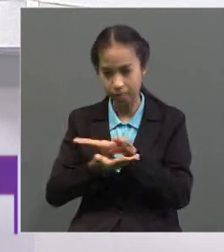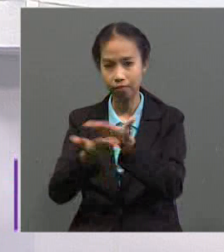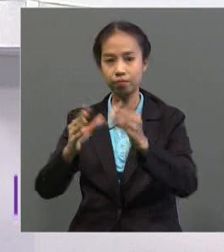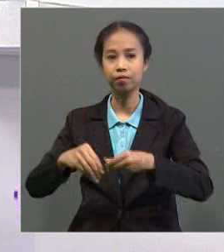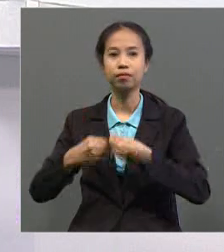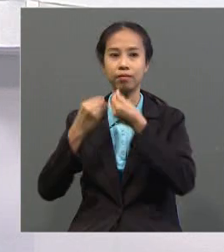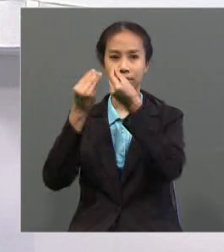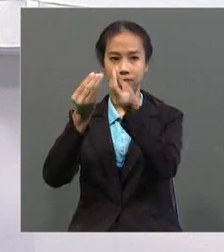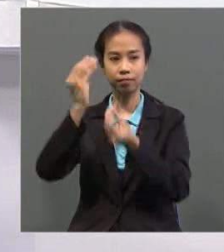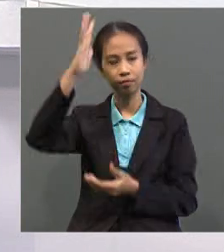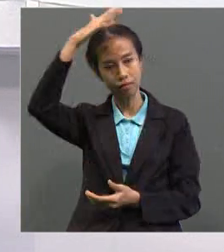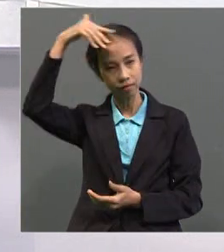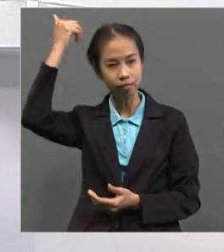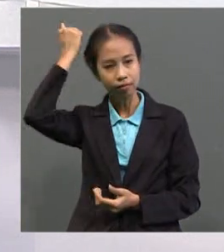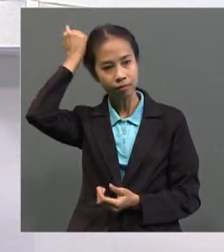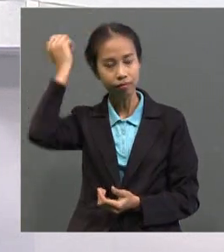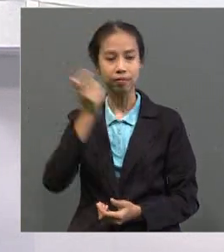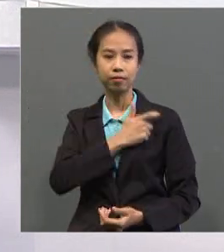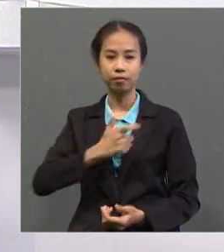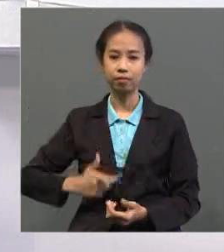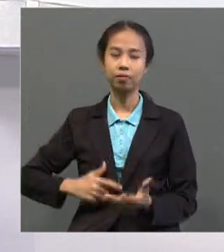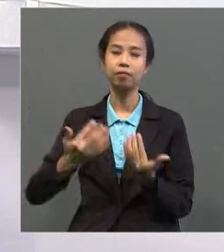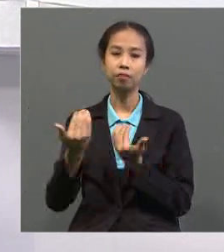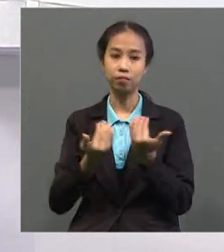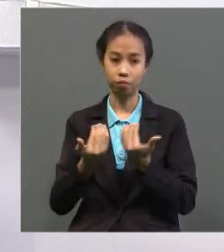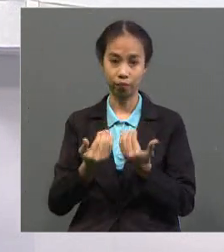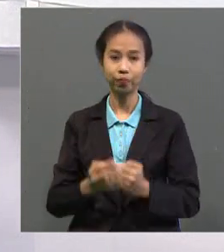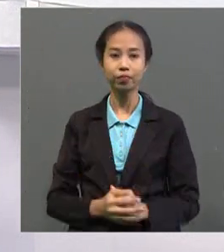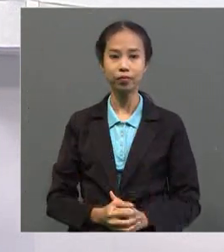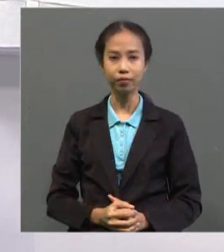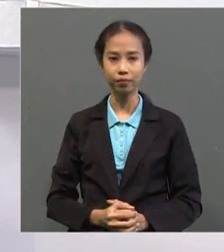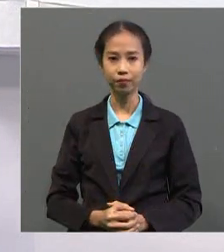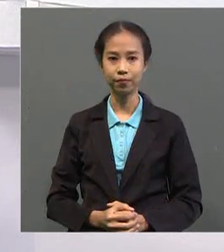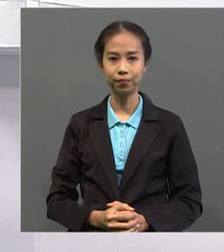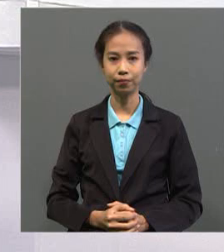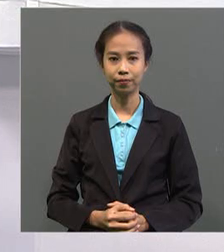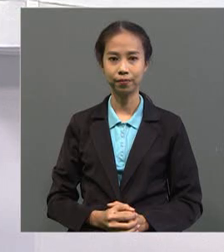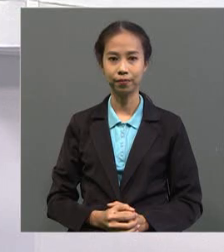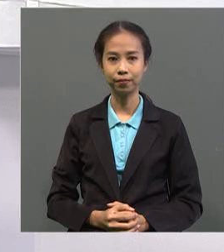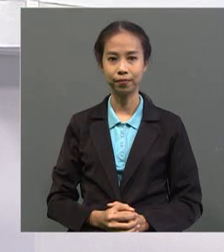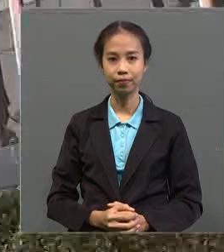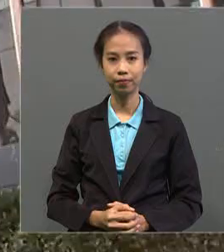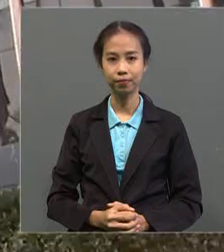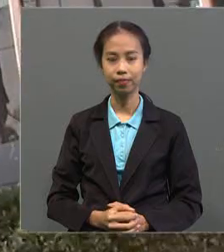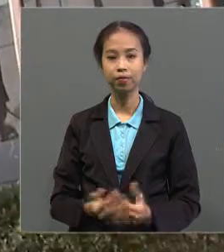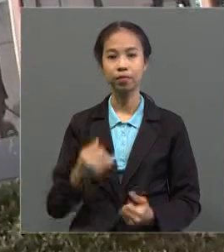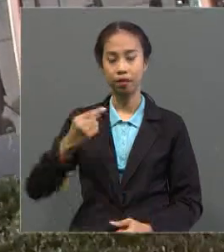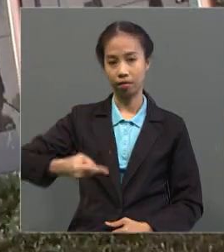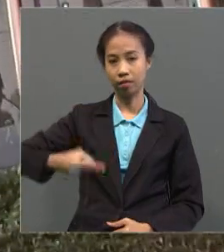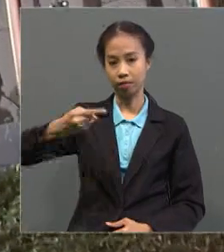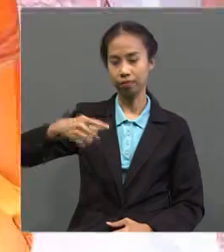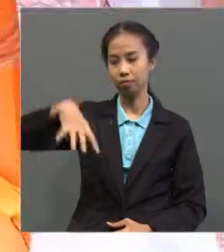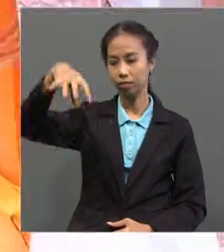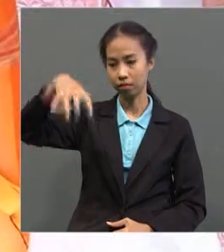นเรนทิราเทพยวดีกรมหลวงราชสีห์เสรีพัฒน์มหาวัชระราชธิดาที่ชั้น 1